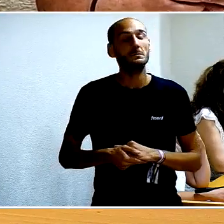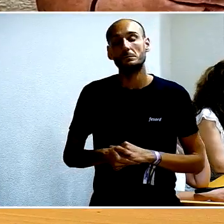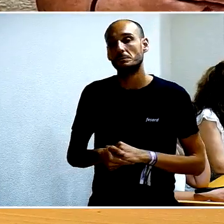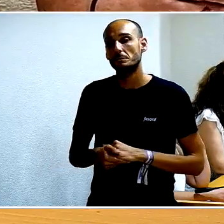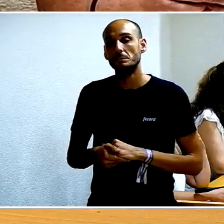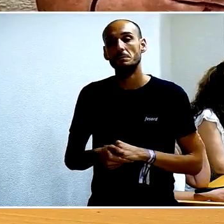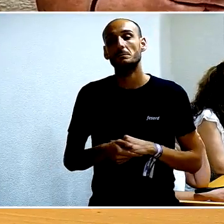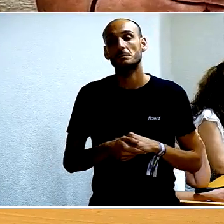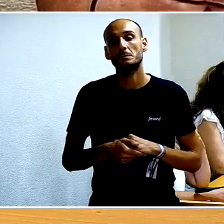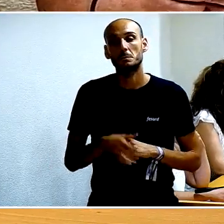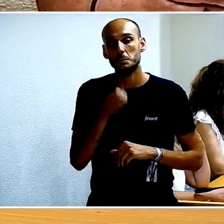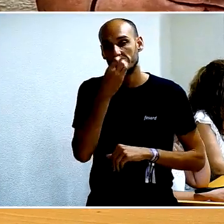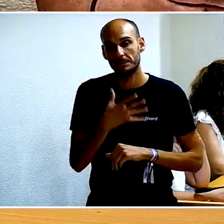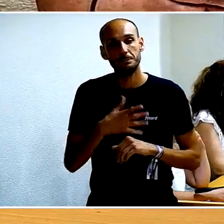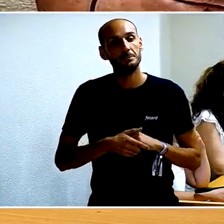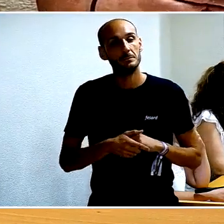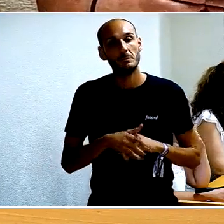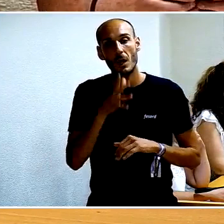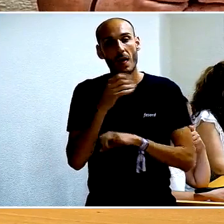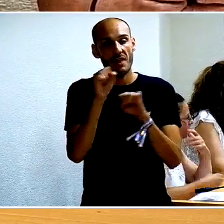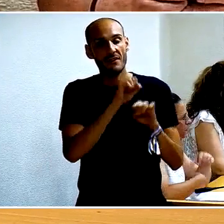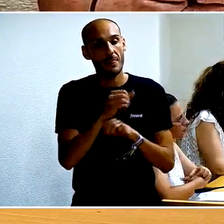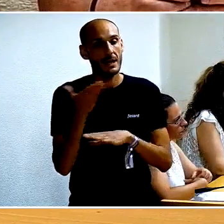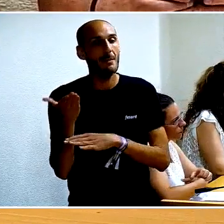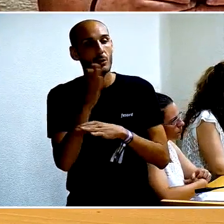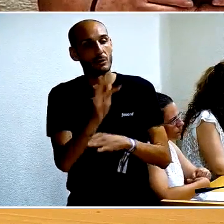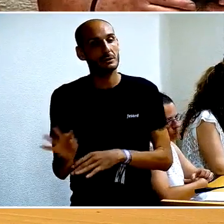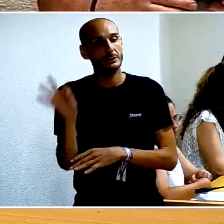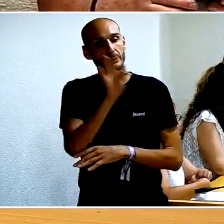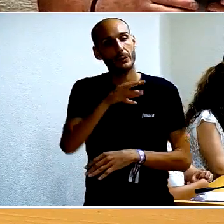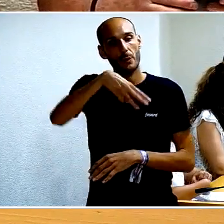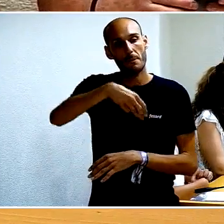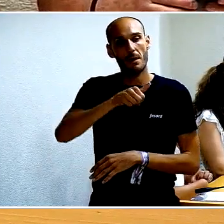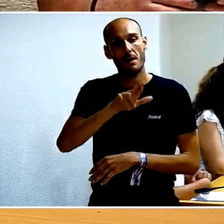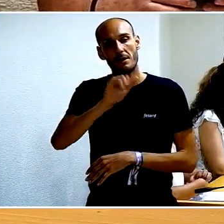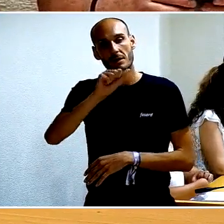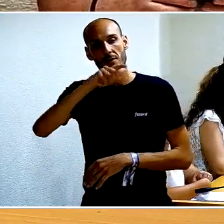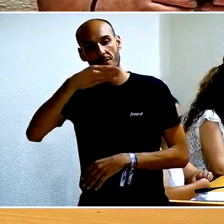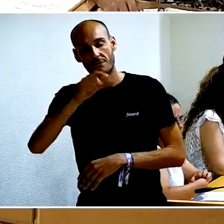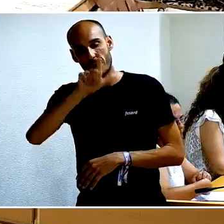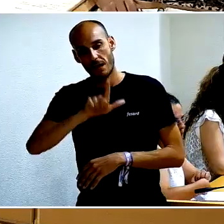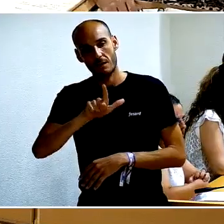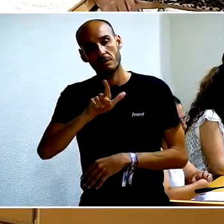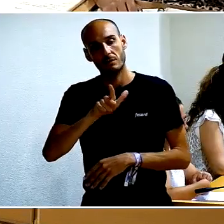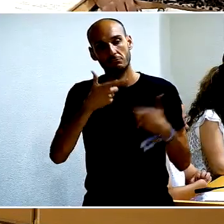Bé, per a defensar la proposta tindria la paraula Maribel Albalat, la regidora de Benestar Social.